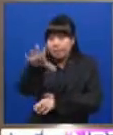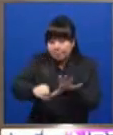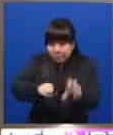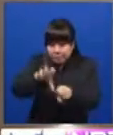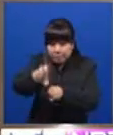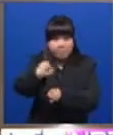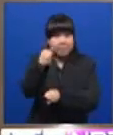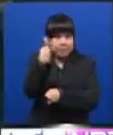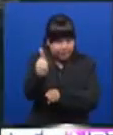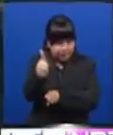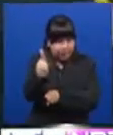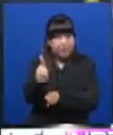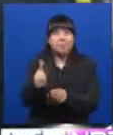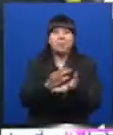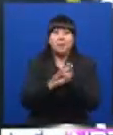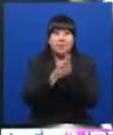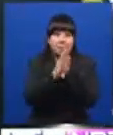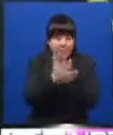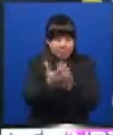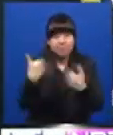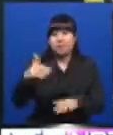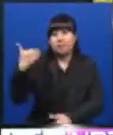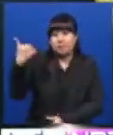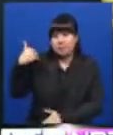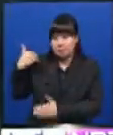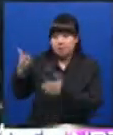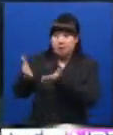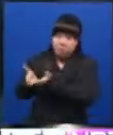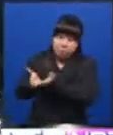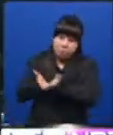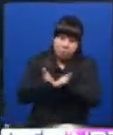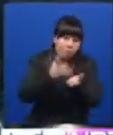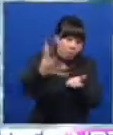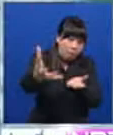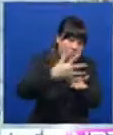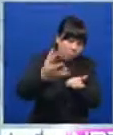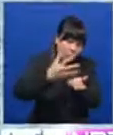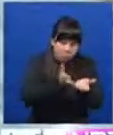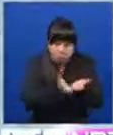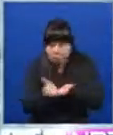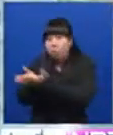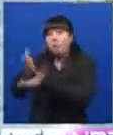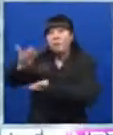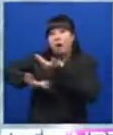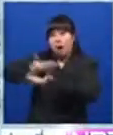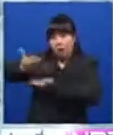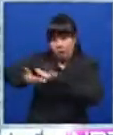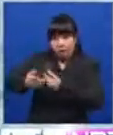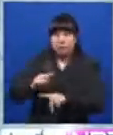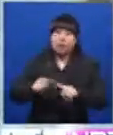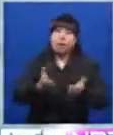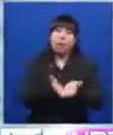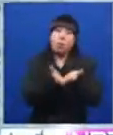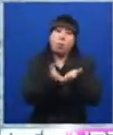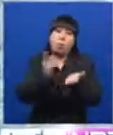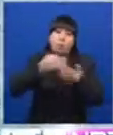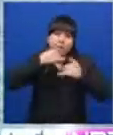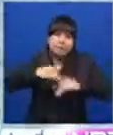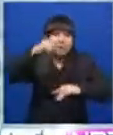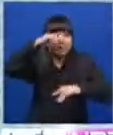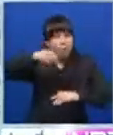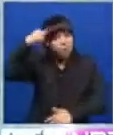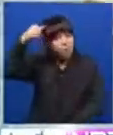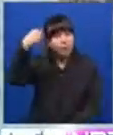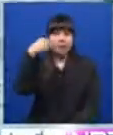รูปตามการสั่งการและจะมีเรือทยอยเข้ามารับสัตว์น้ำขึ้นฝั่งไปขายแต่ละครั้งจะลอยลำอยู่ในหน้าน้ำไทย 10-12